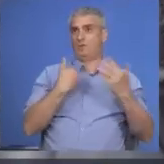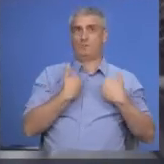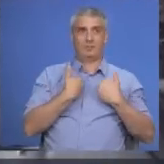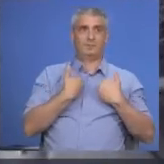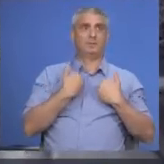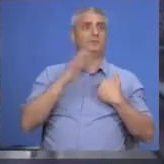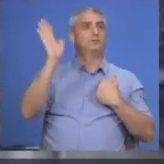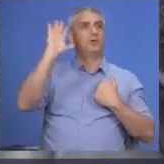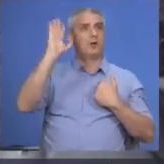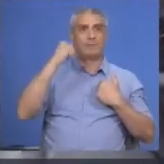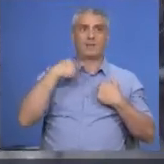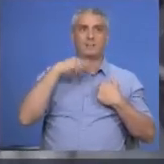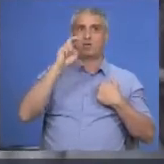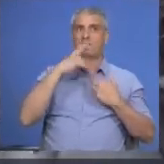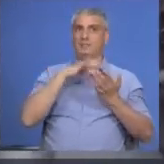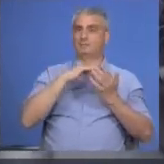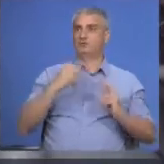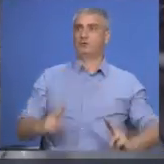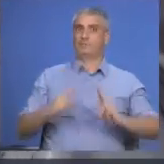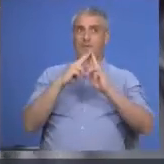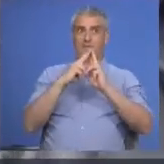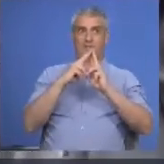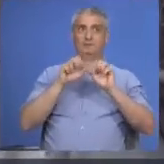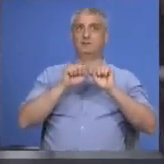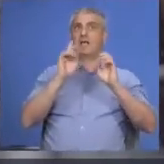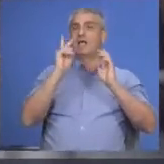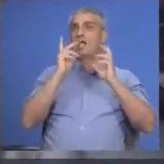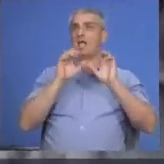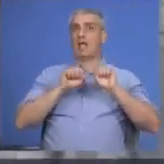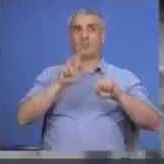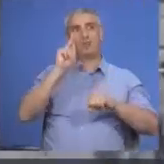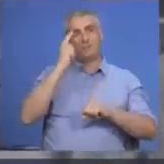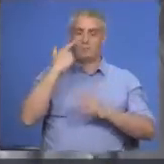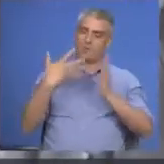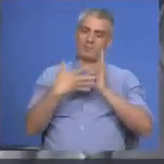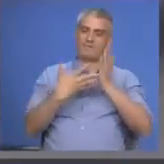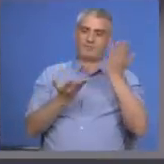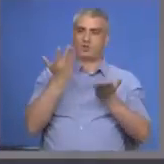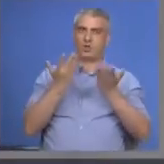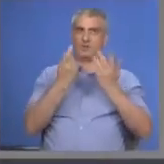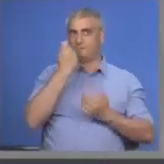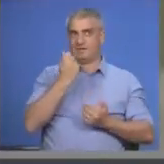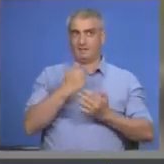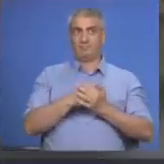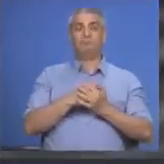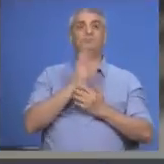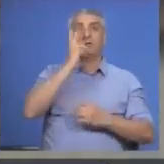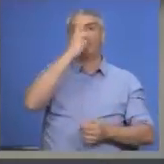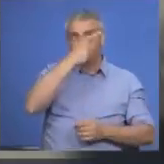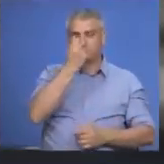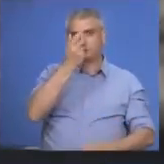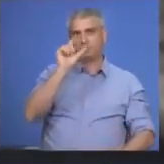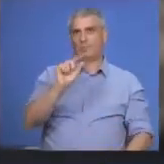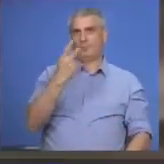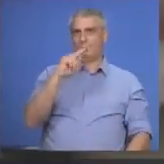שלום לכולם, אני עובדיה נמצא כרגע בפריז מול רשת קרפור, אז בואו ניכנס ביחד ונשווה מחירים. ונראה שגם בחול המחירים